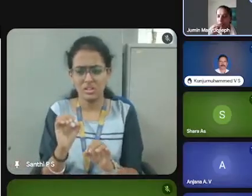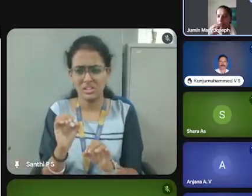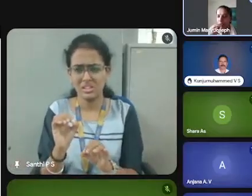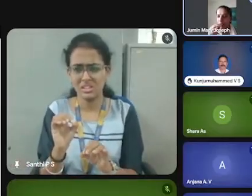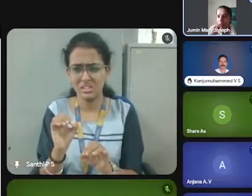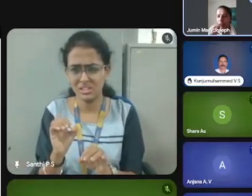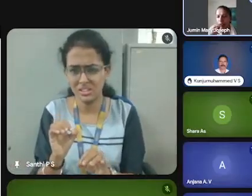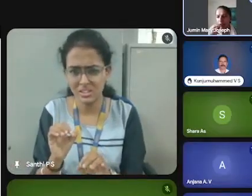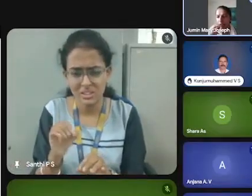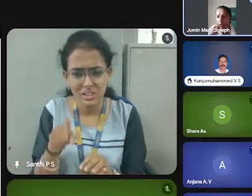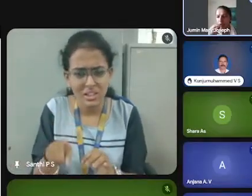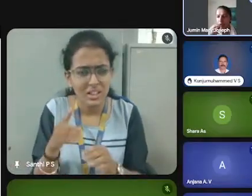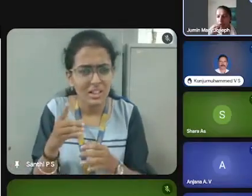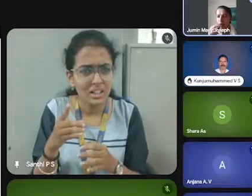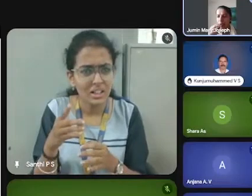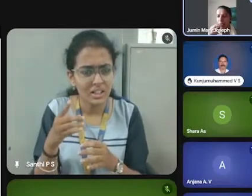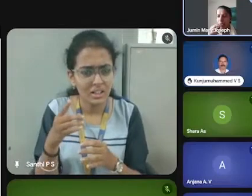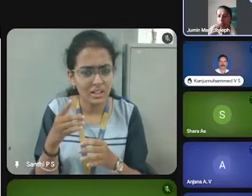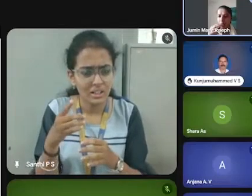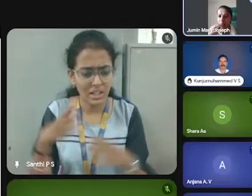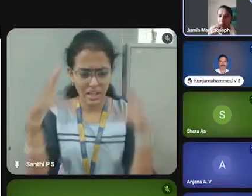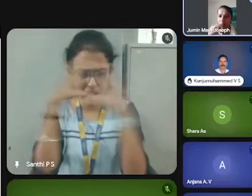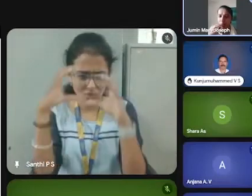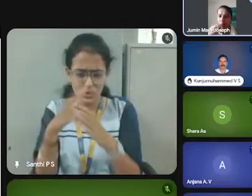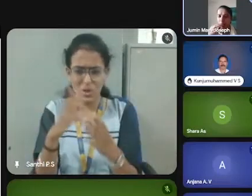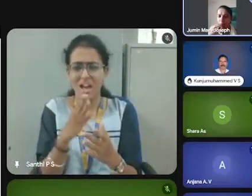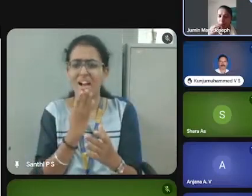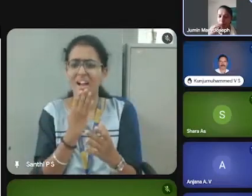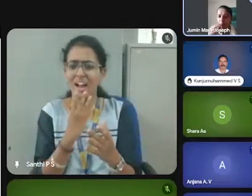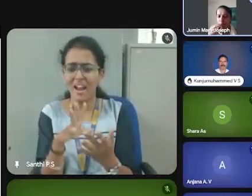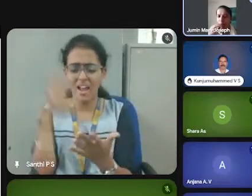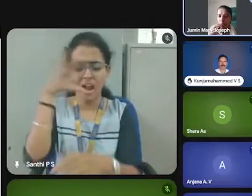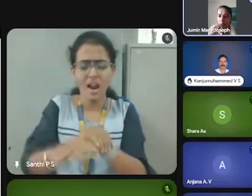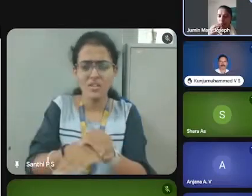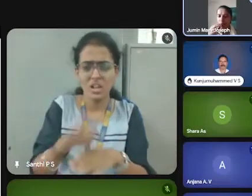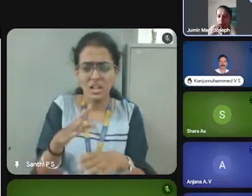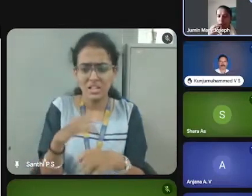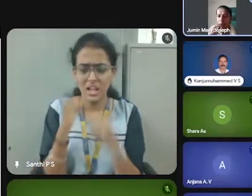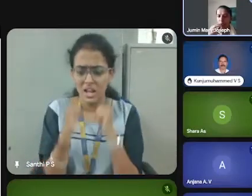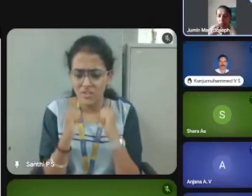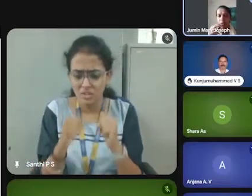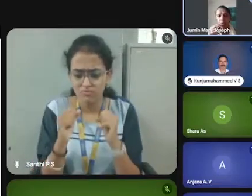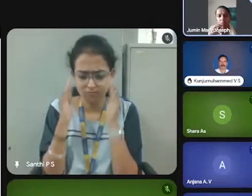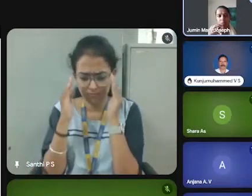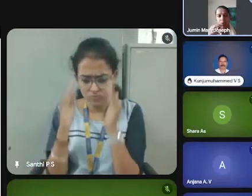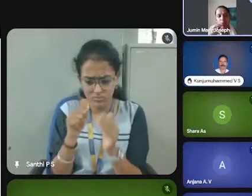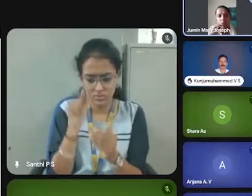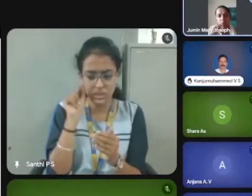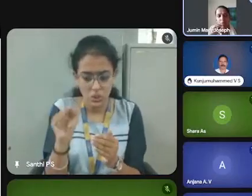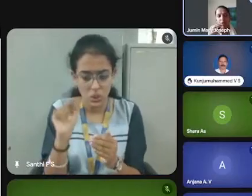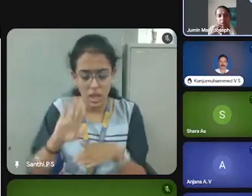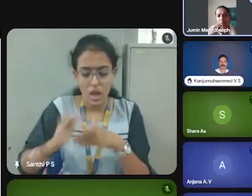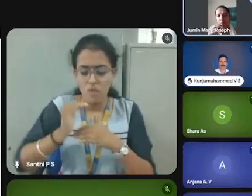അവർ വരയ്ക്കുന്നതിനകത്തോ അല്ലെങ്കിൽ ലെഫ്റ്റ് റൈറ്റ് കൺഫ്യൂഷനോ അല്ലെങ്കിൽ കളർ പഠിക്കാൻ അങ്ങനെയൊക്കെയുള്ള കാര്യങ്ങളൊക്കെ ബുദ്ധിമുട്ടുണ്ടെങ്കിൽ നമ്മൾ അവരെ ഒന്ന് നോട്ട് ചെയ്ത് വെക്കുക.